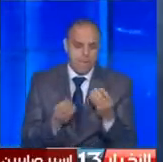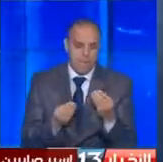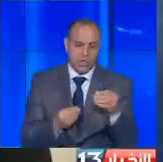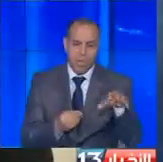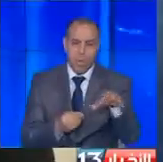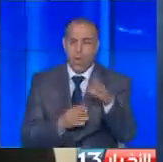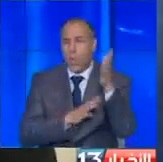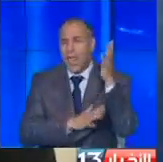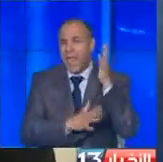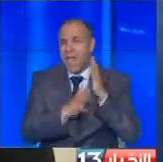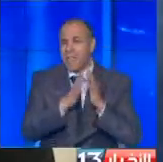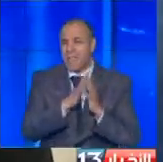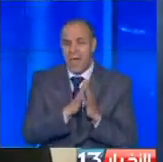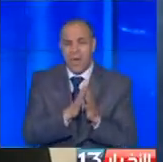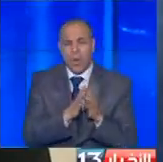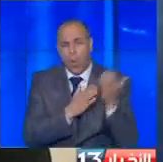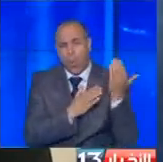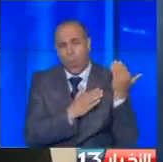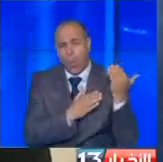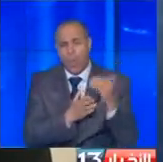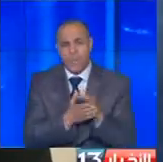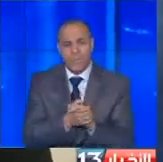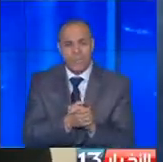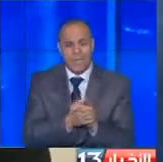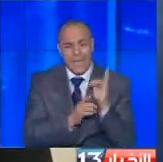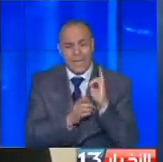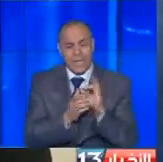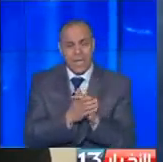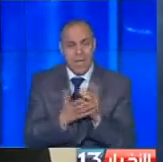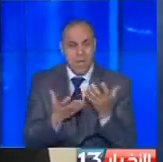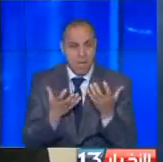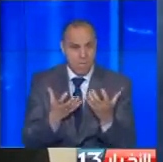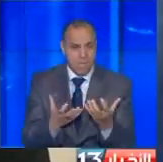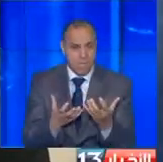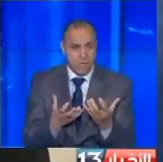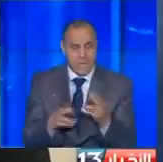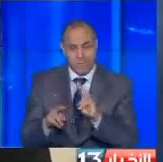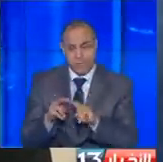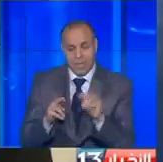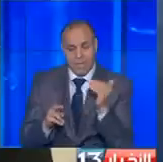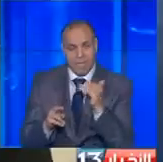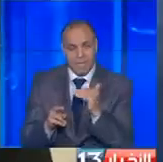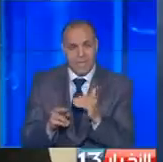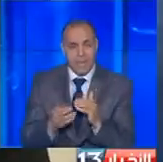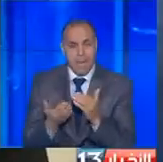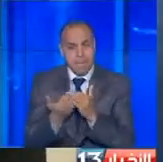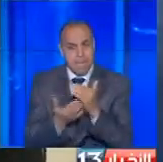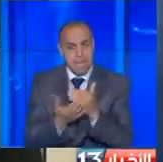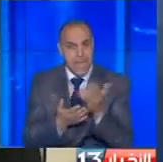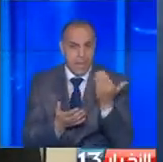المواقع الأثرية والتراثية، نحتاج إلى عمليات إسعافية للمباني